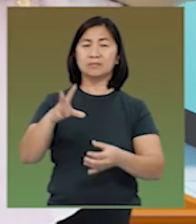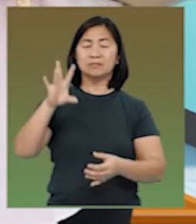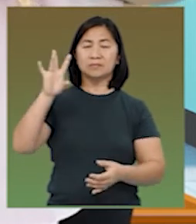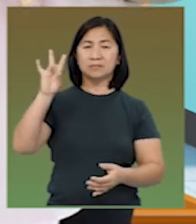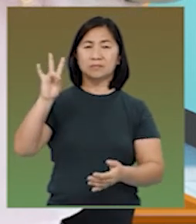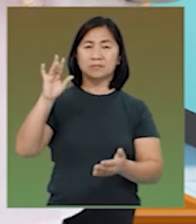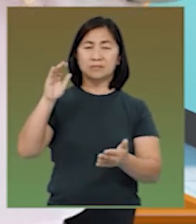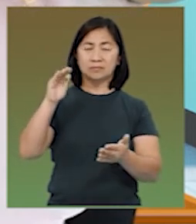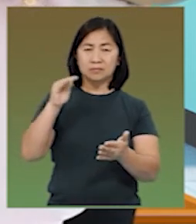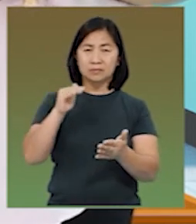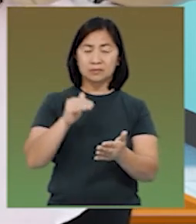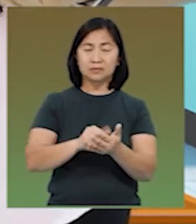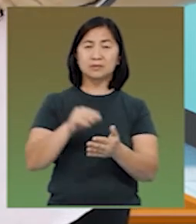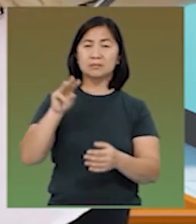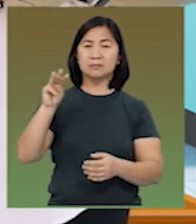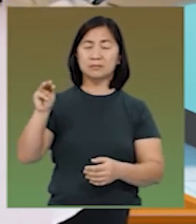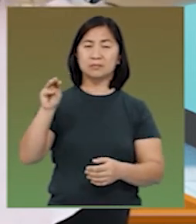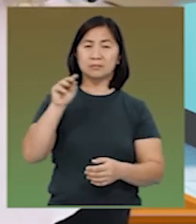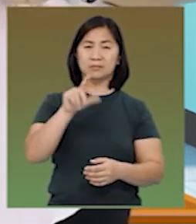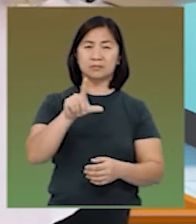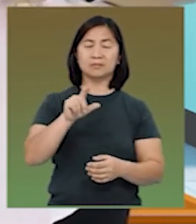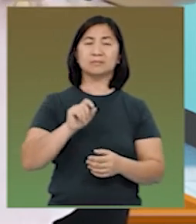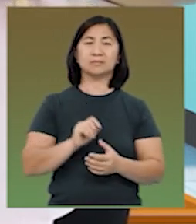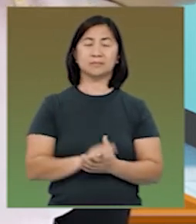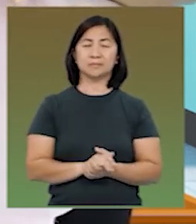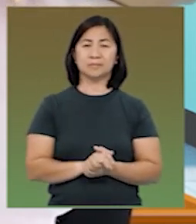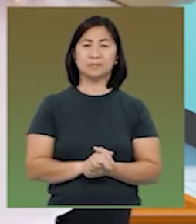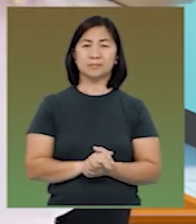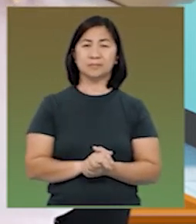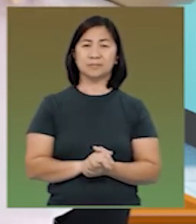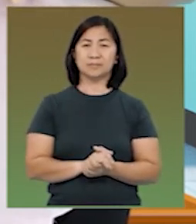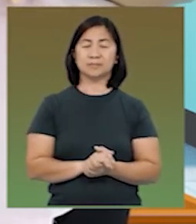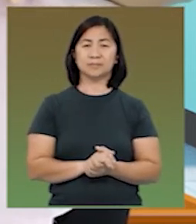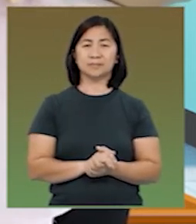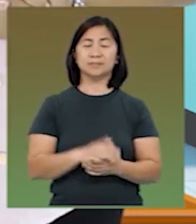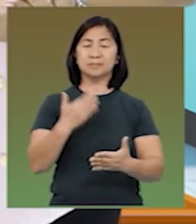ay 7,000 milliliters.